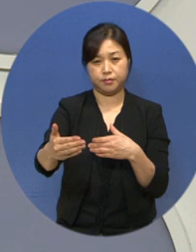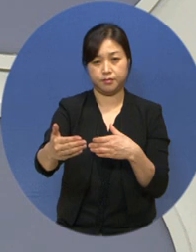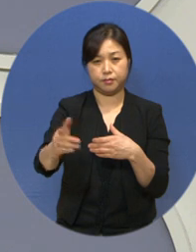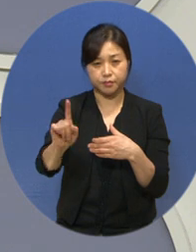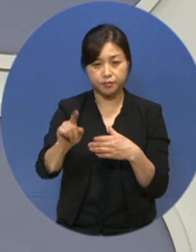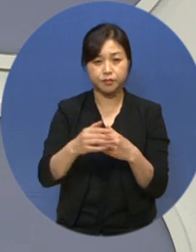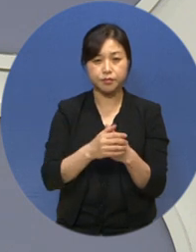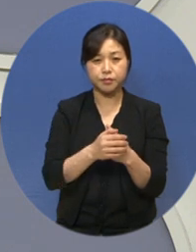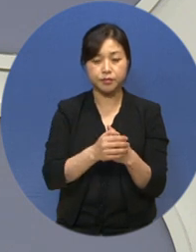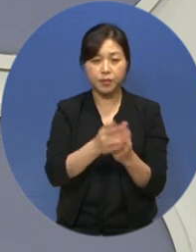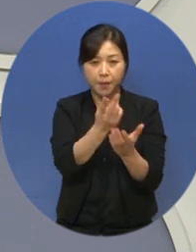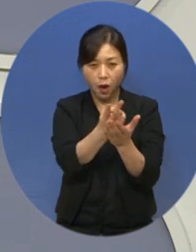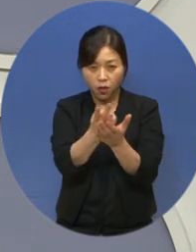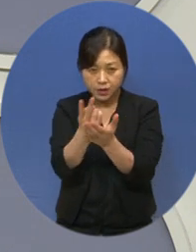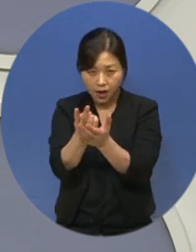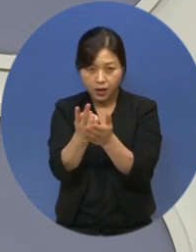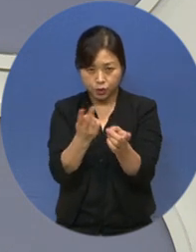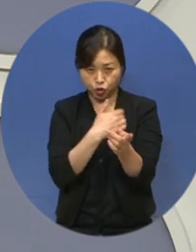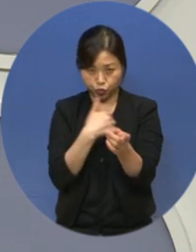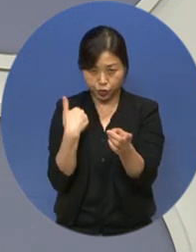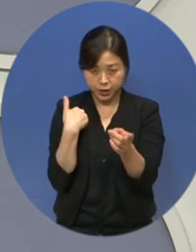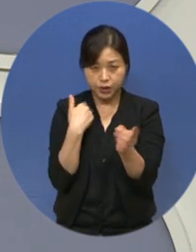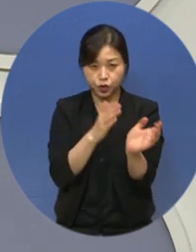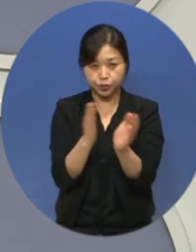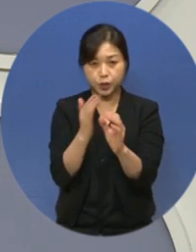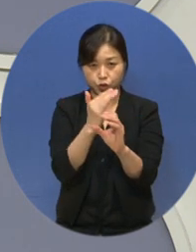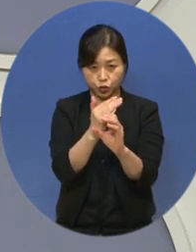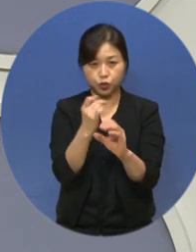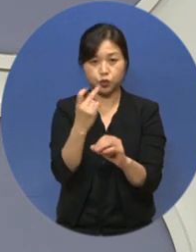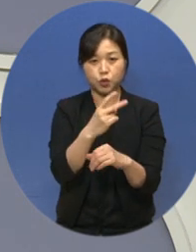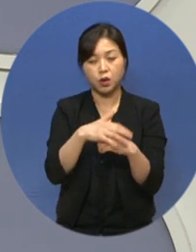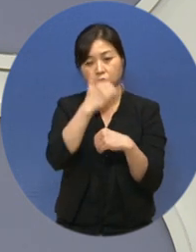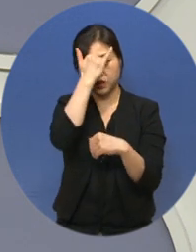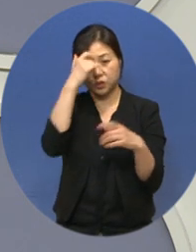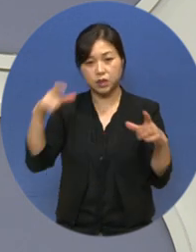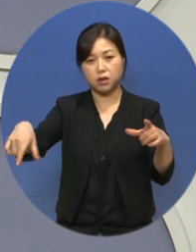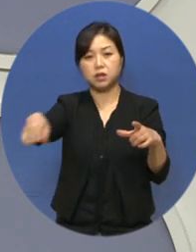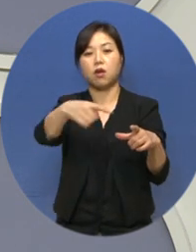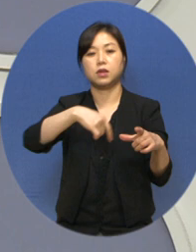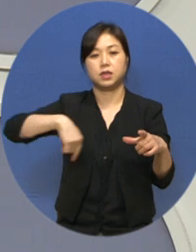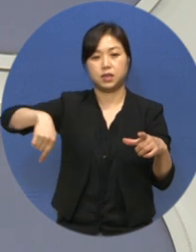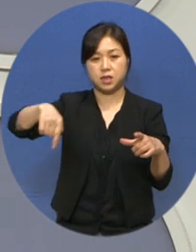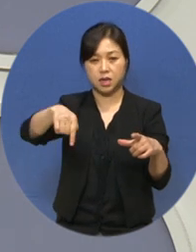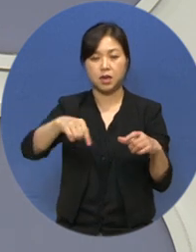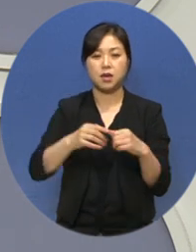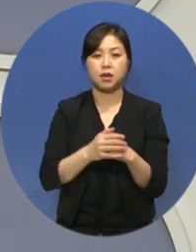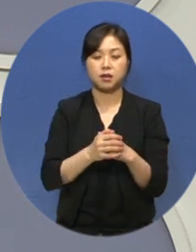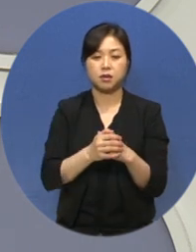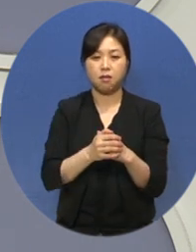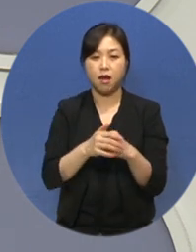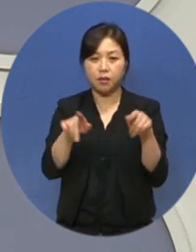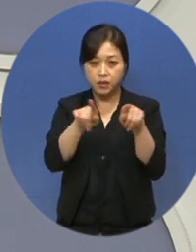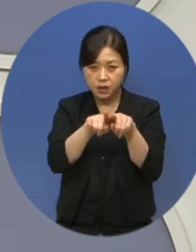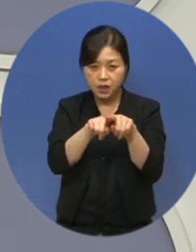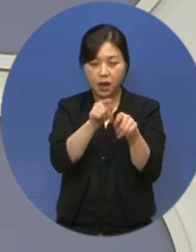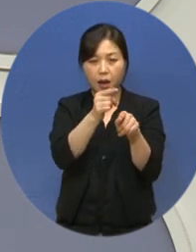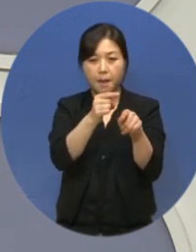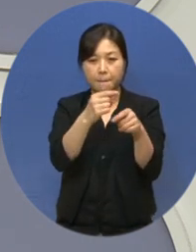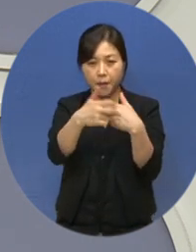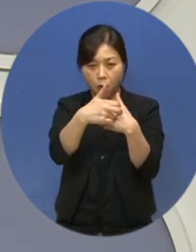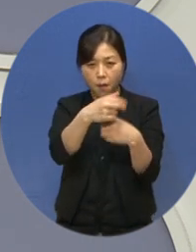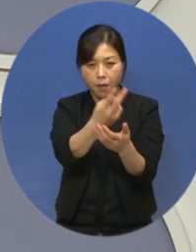병상 가동 체계 를 준비하고 있구요 또 추천과 맡아 출정 을 전체로 공동 병상 챗 을 마련하고